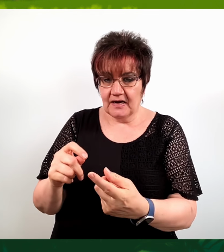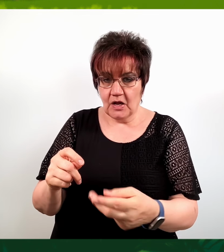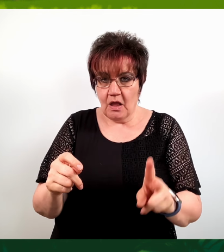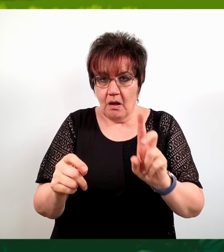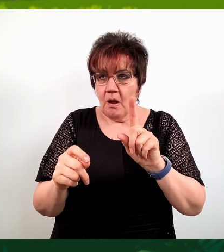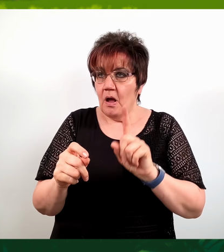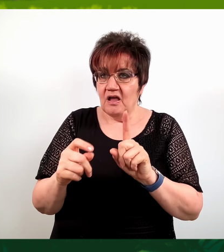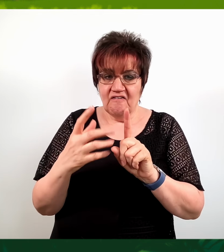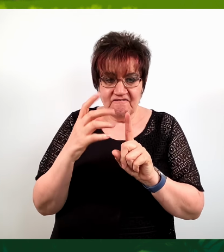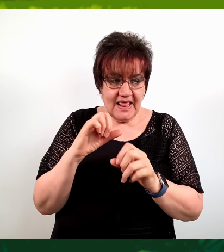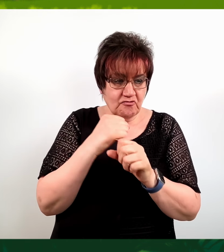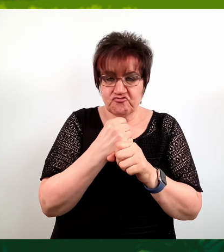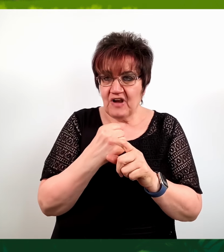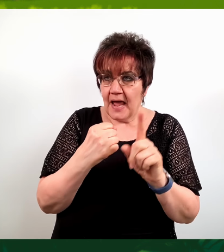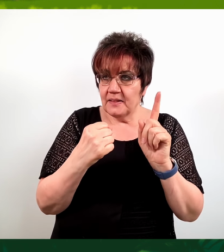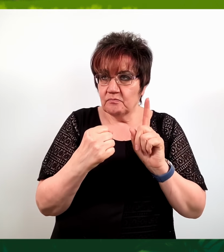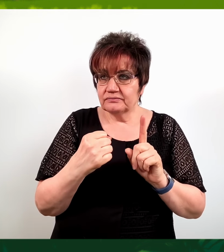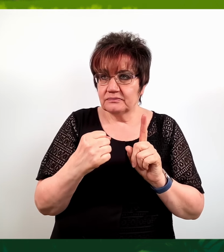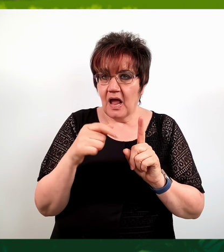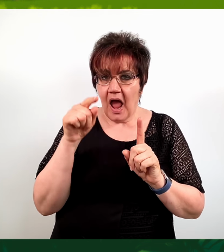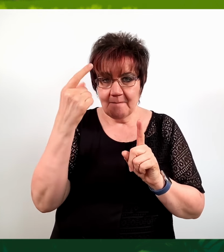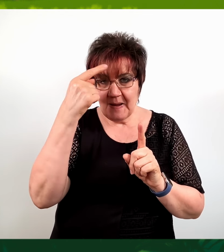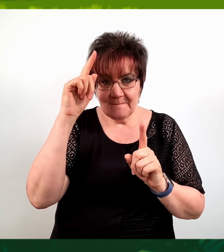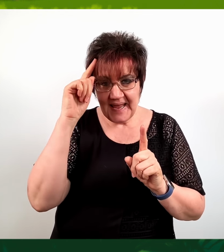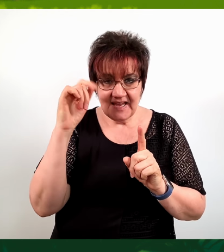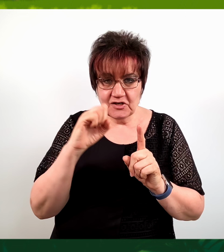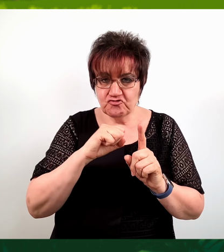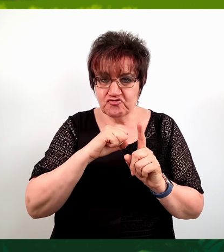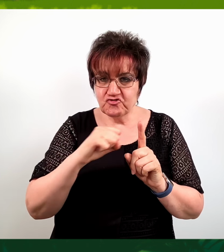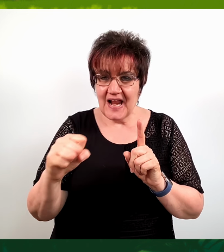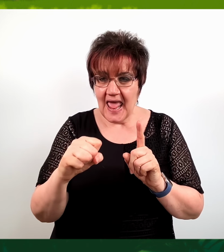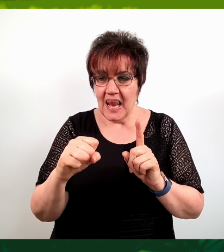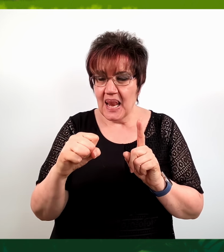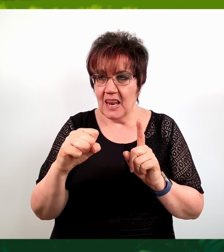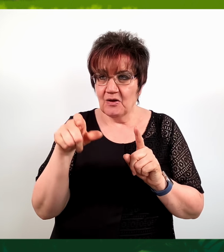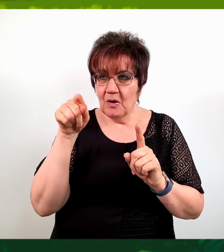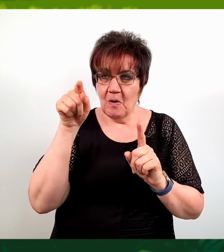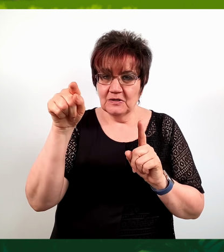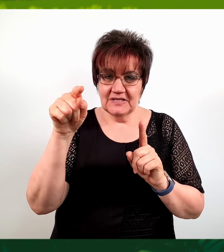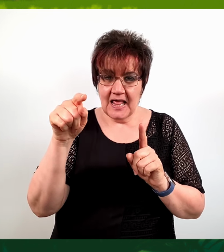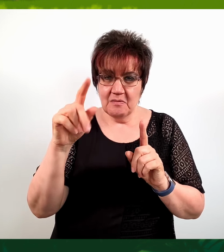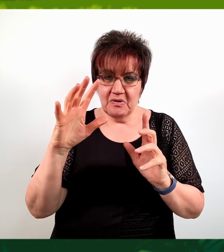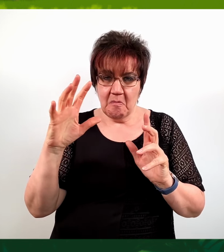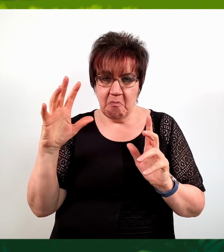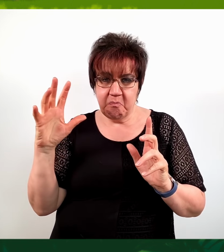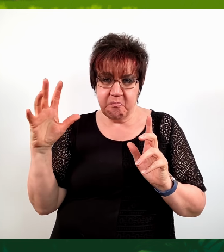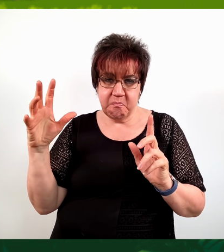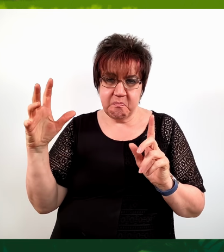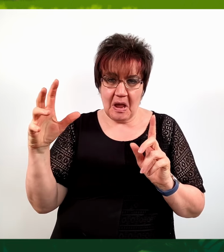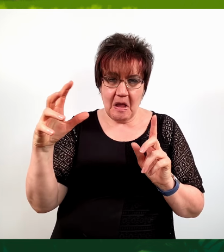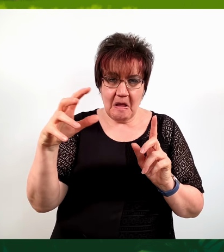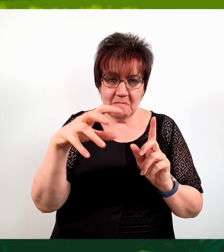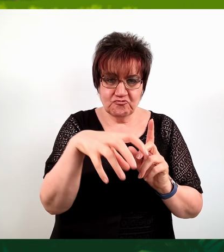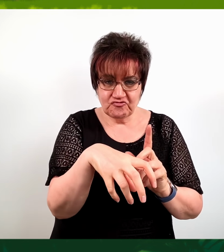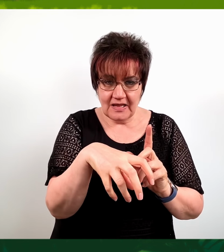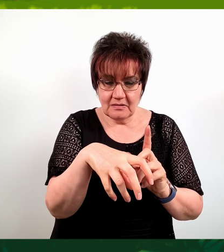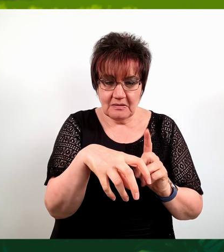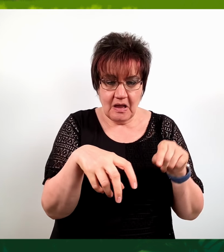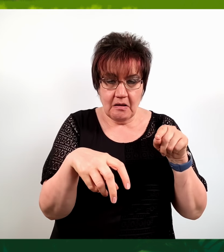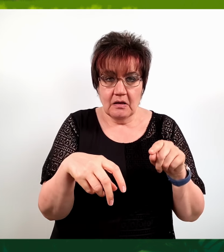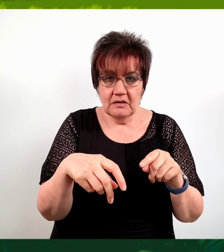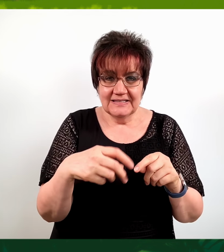und wollte sich unter einen Stein verstecken. Doch war der Bär schneller und hielt seine große Bärentatze auf dem Stein,